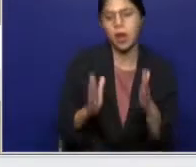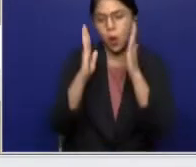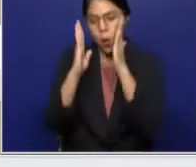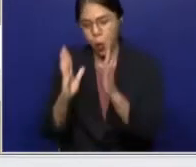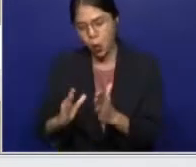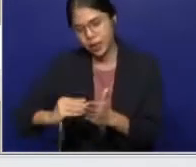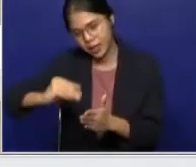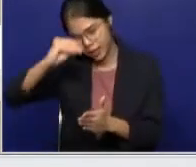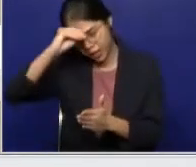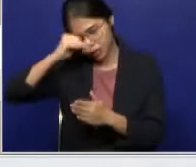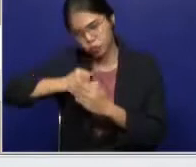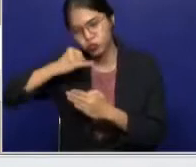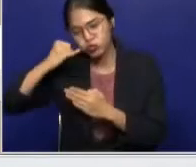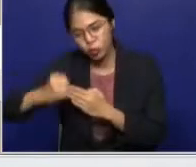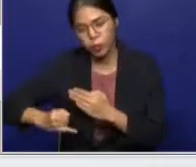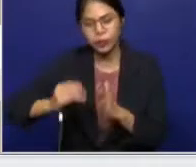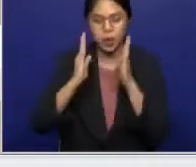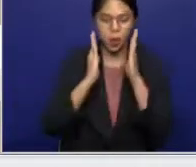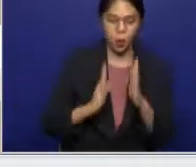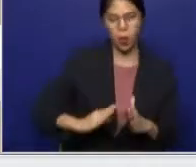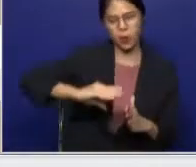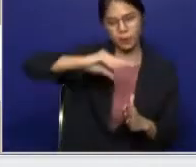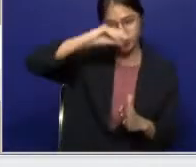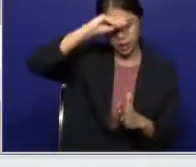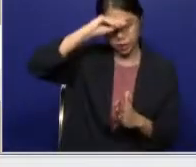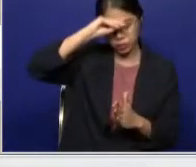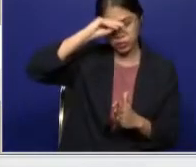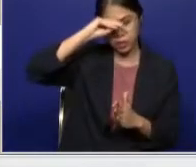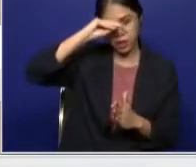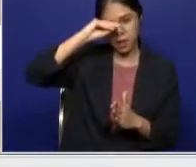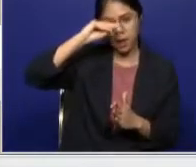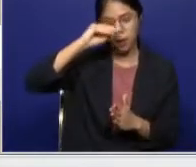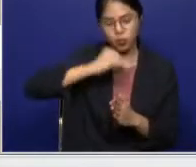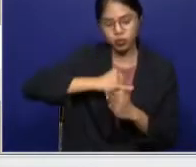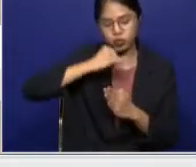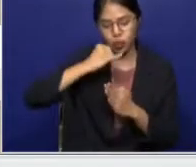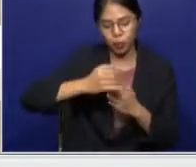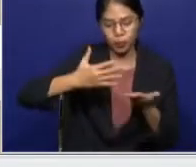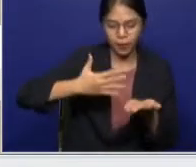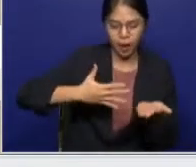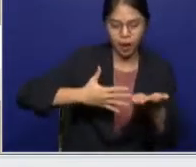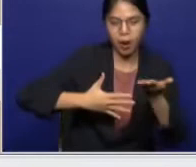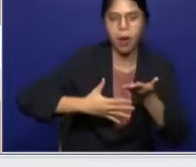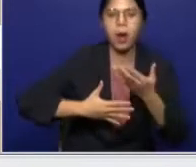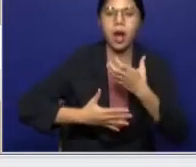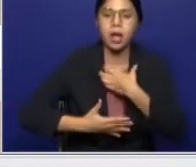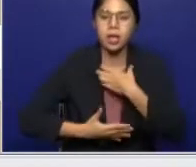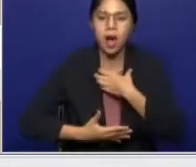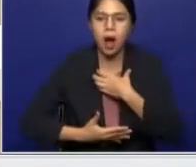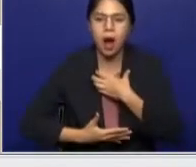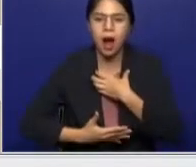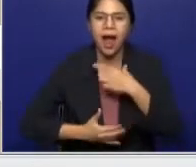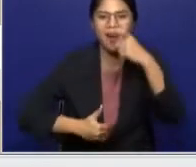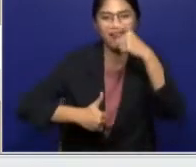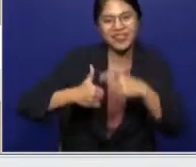ราอยากได้นักศึกษาที่สำเร็จการศึกษาในแต่ละระดับว่าต้องการคนที่นิสั